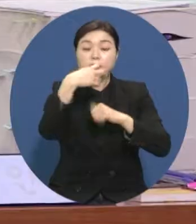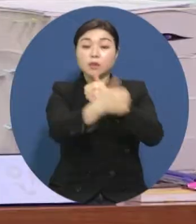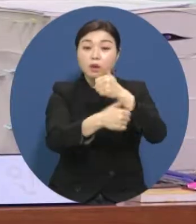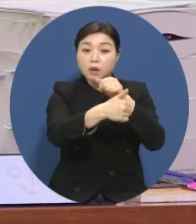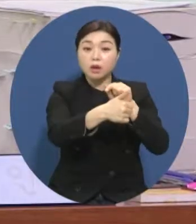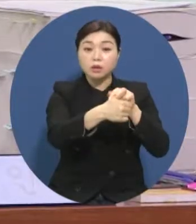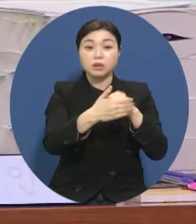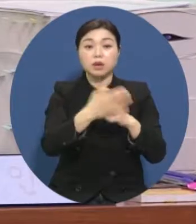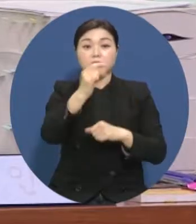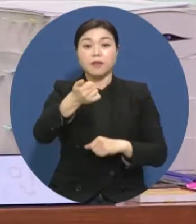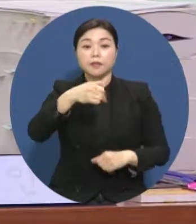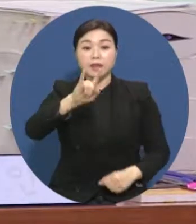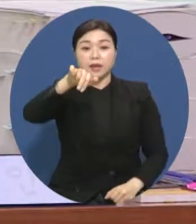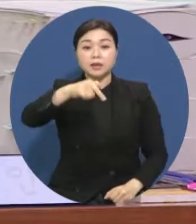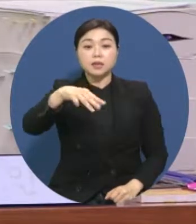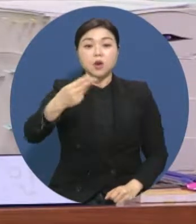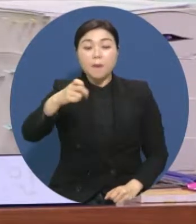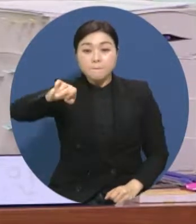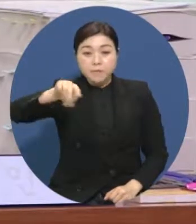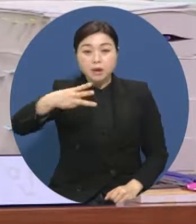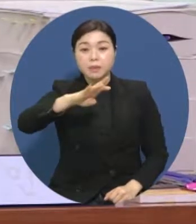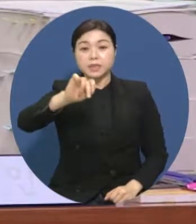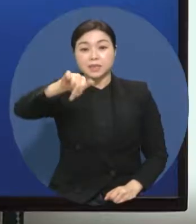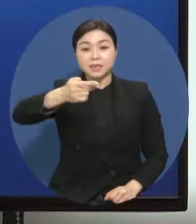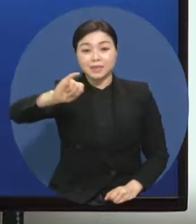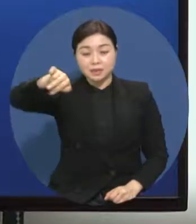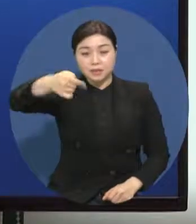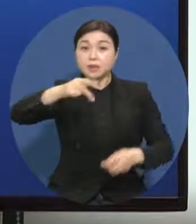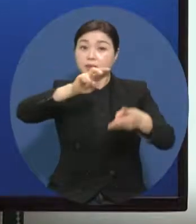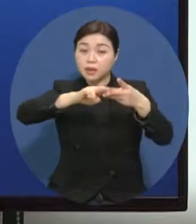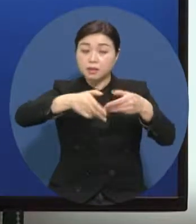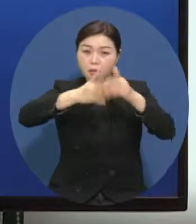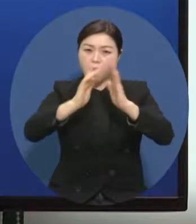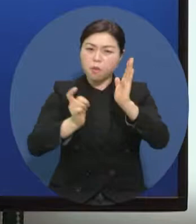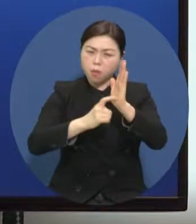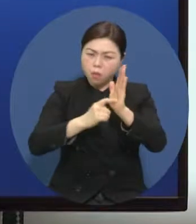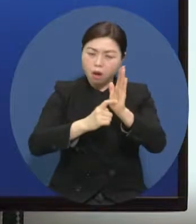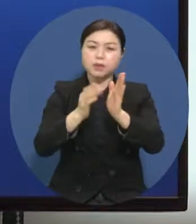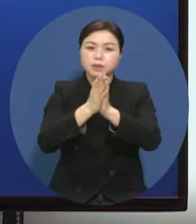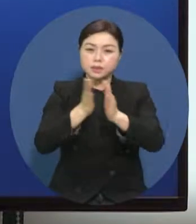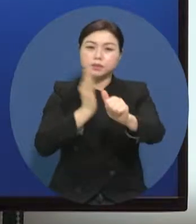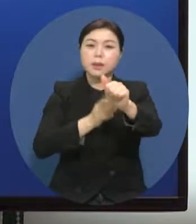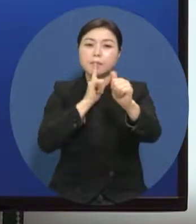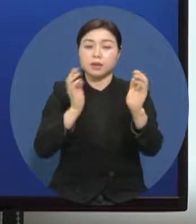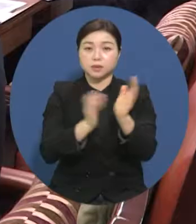도시계획관리위원회가 현대 글로벌 비즈니스 센터 건립 사업에 조속한 추진을 촉구했습니다.